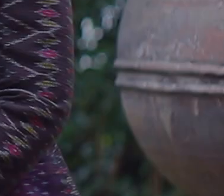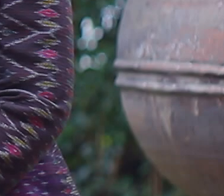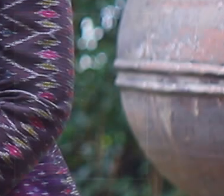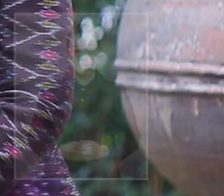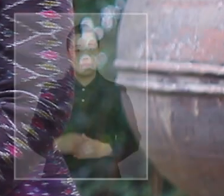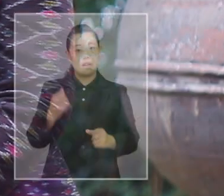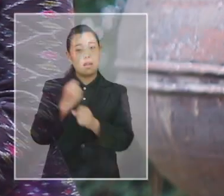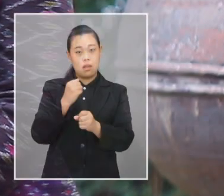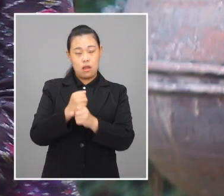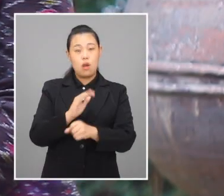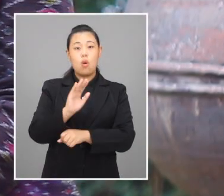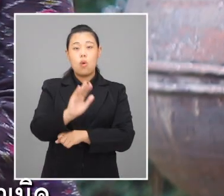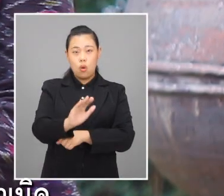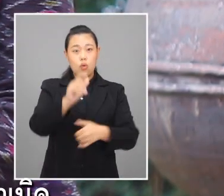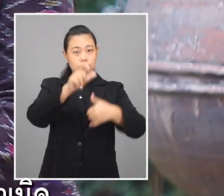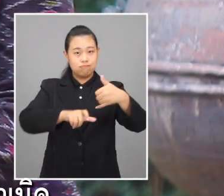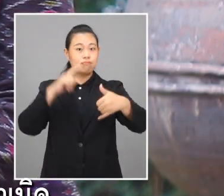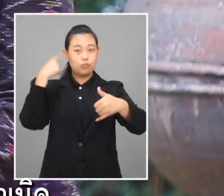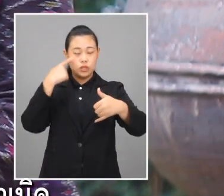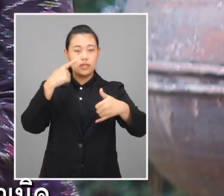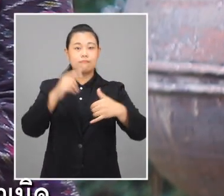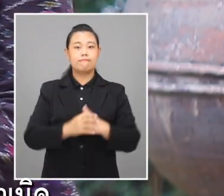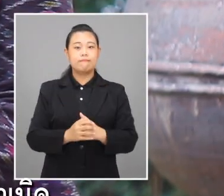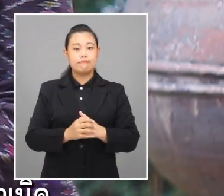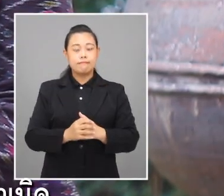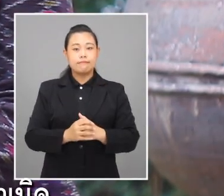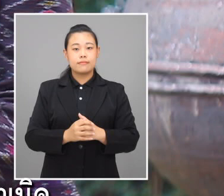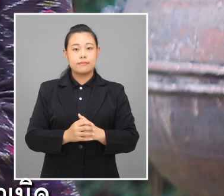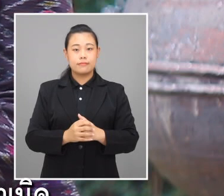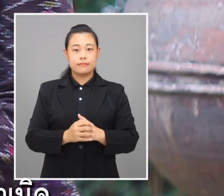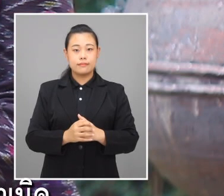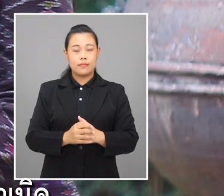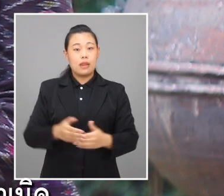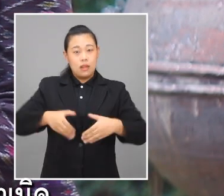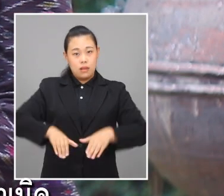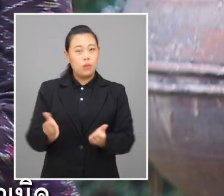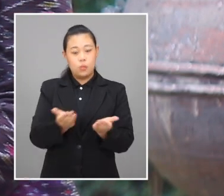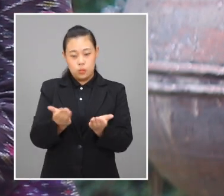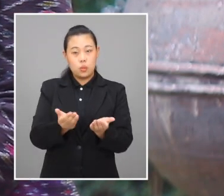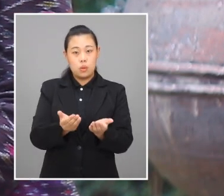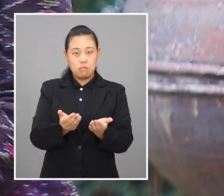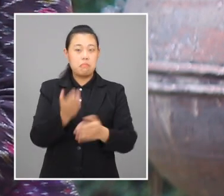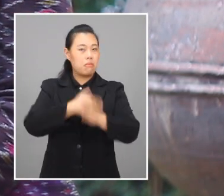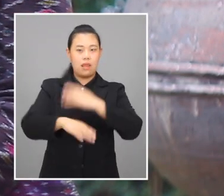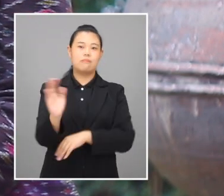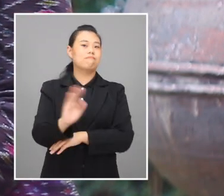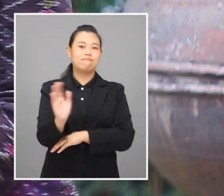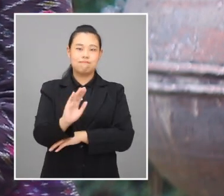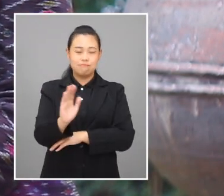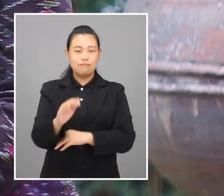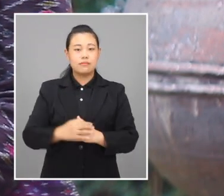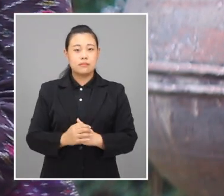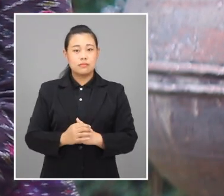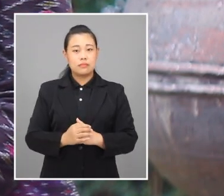การทำงานของคุณฝนทองเนื่องจากว่าคุณฝนทองไม่ได้ประสบความพิการมาแต่กำเนิดนะคะคุณฝนทอง